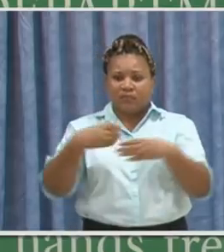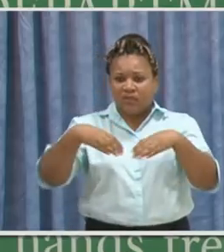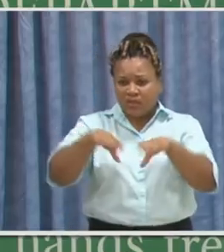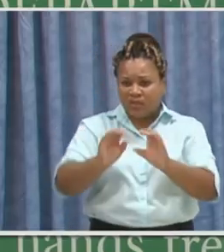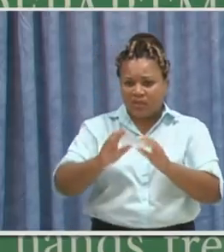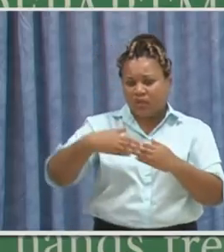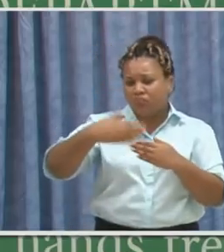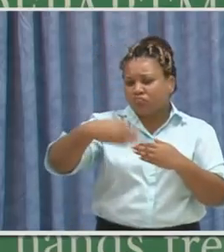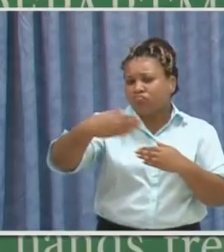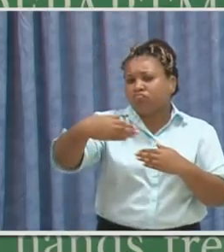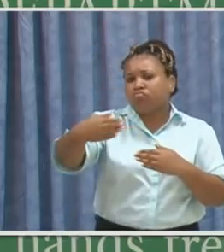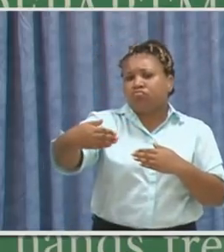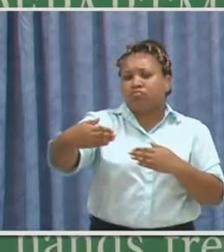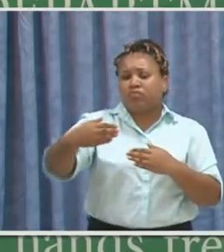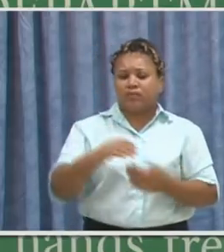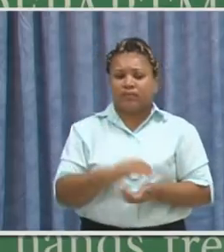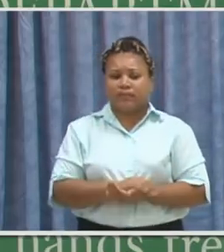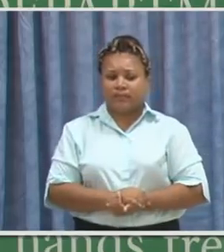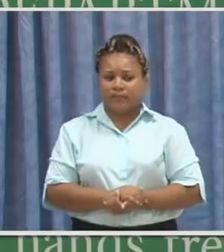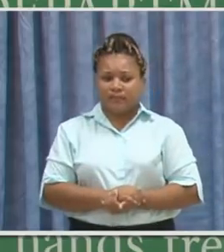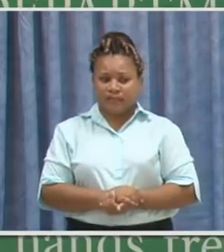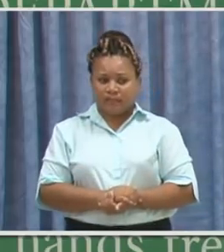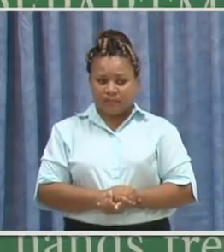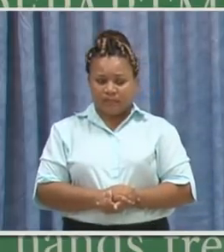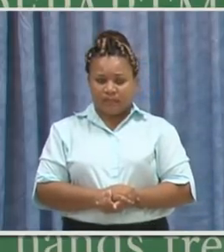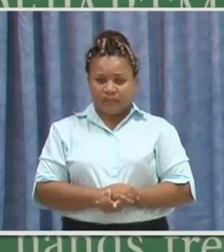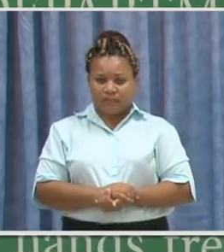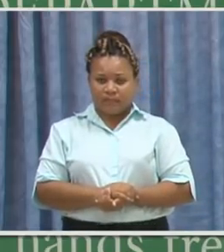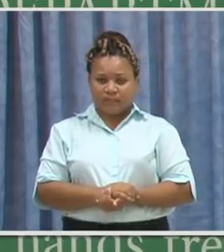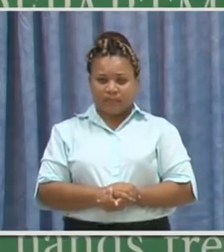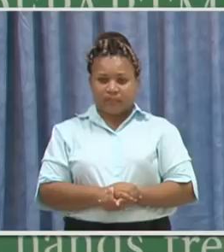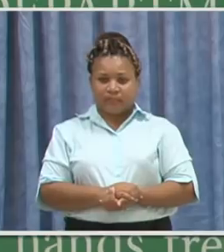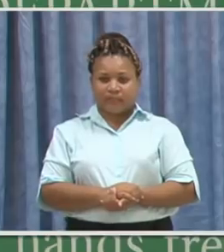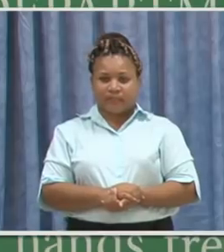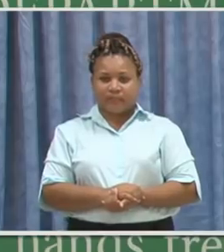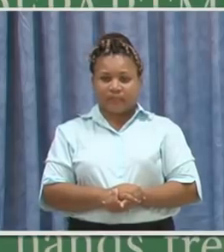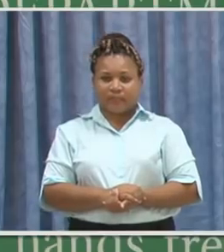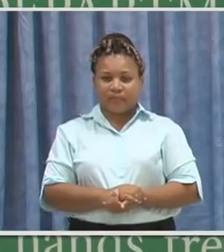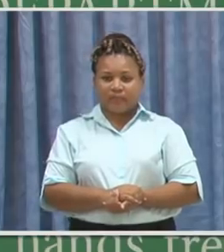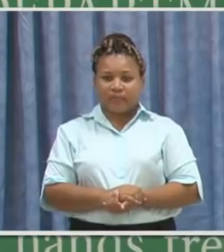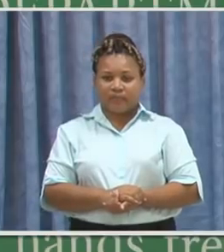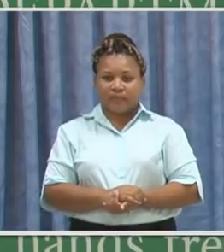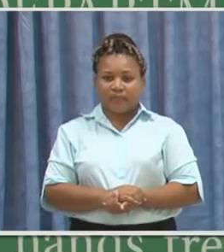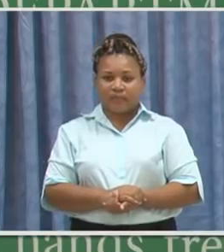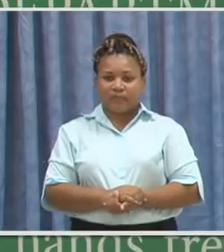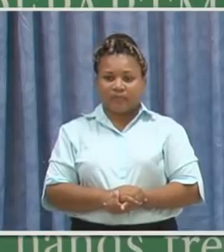avec l'esprit qui nous en assassine pour chef d'État.